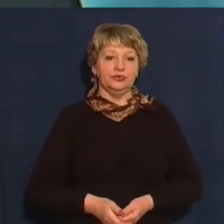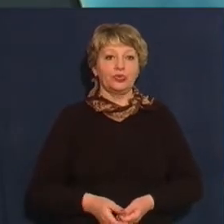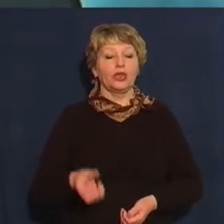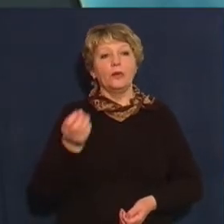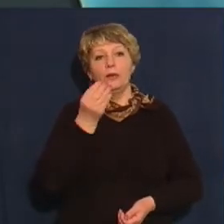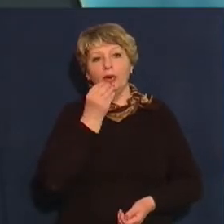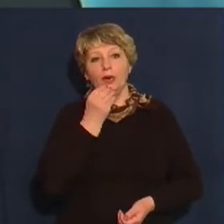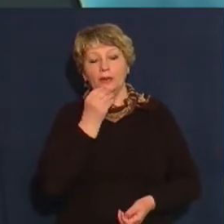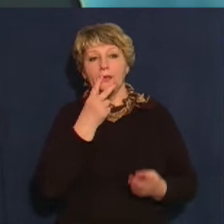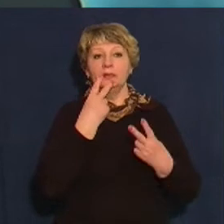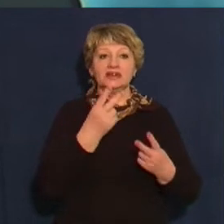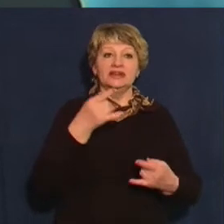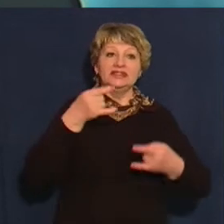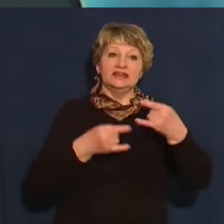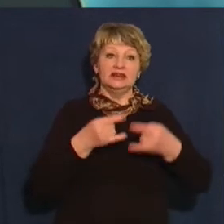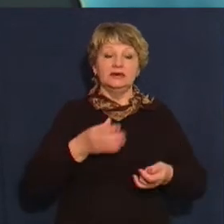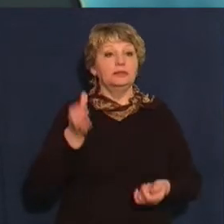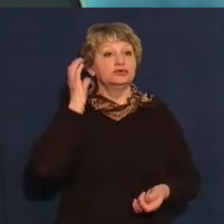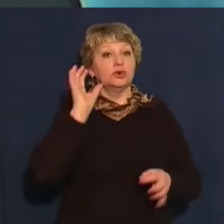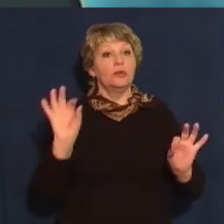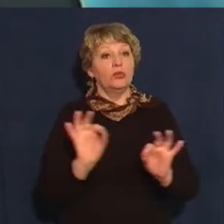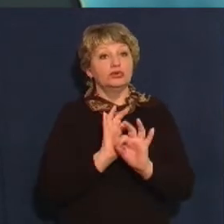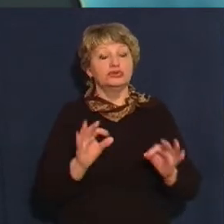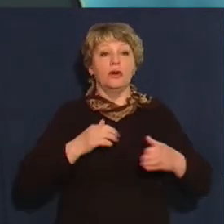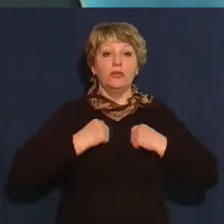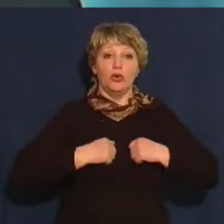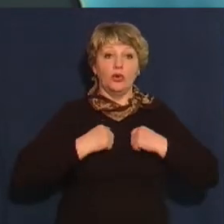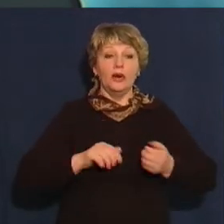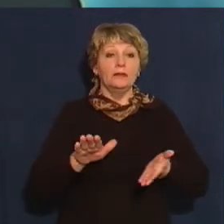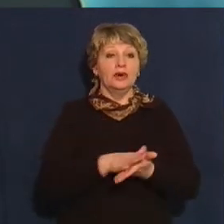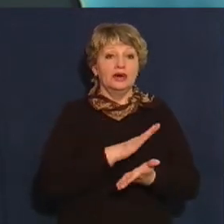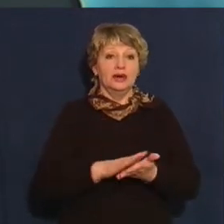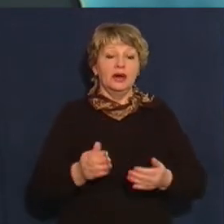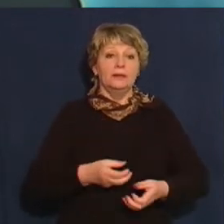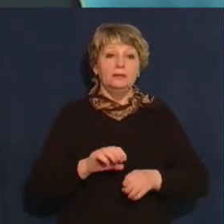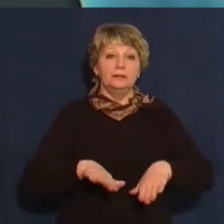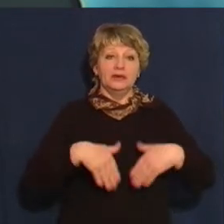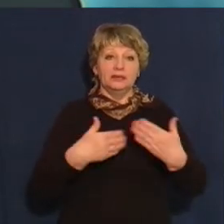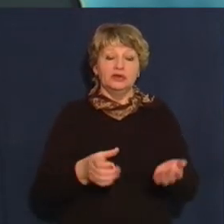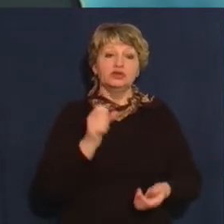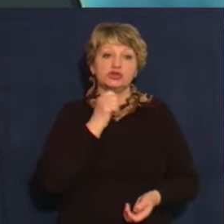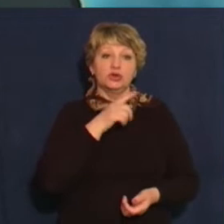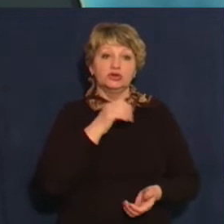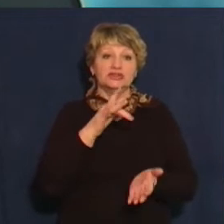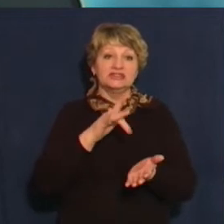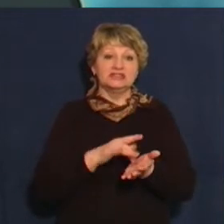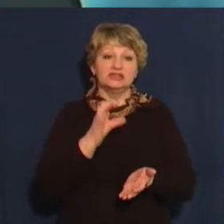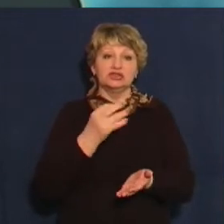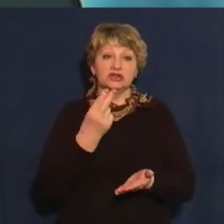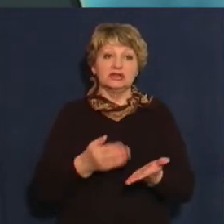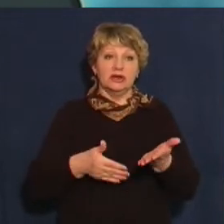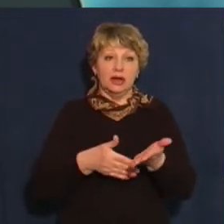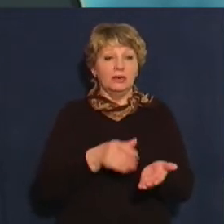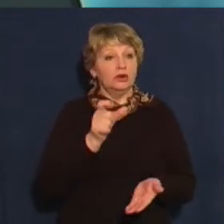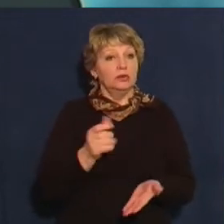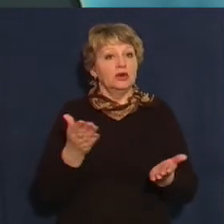Пообідати, подивитися телевізор, послухати музику та покупатися безкоштовно пропонує Золотоніський центр соціальної допомоги людям, які